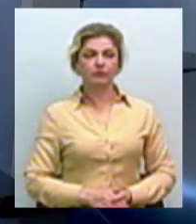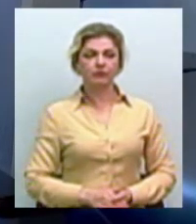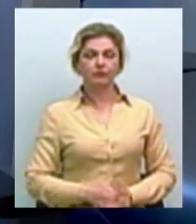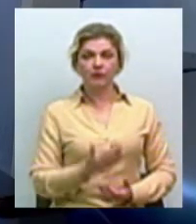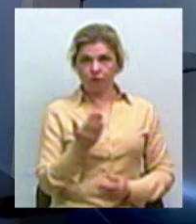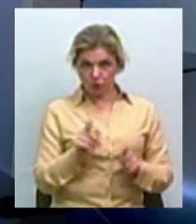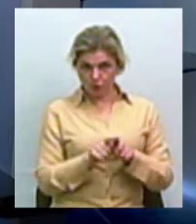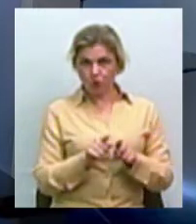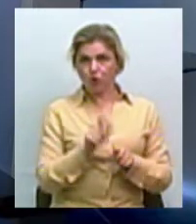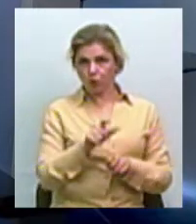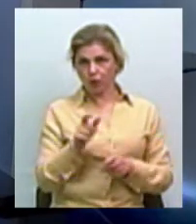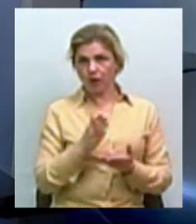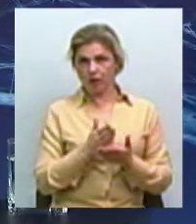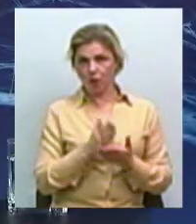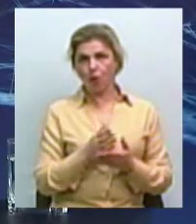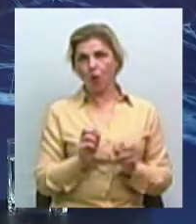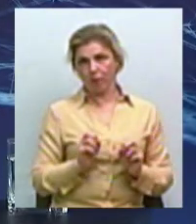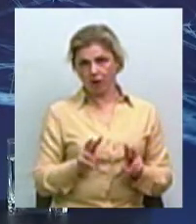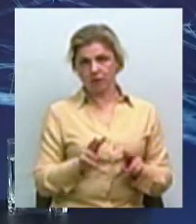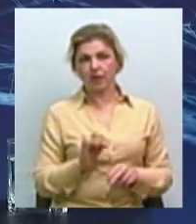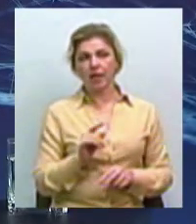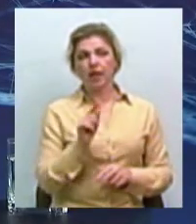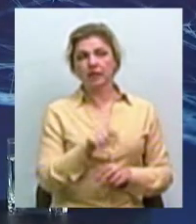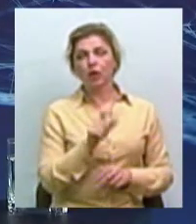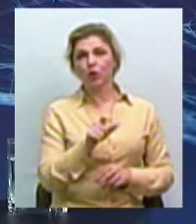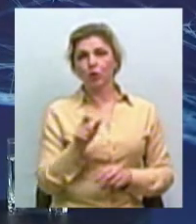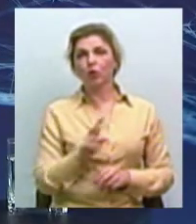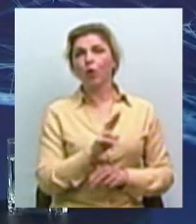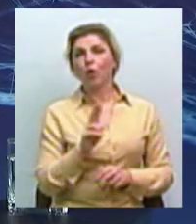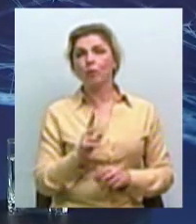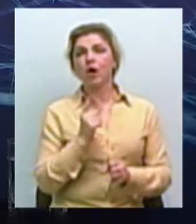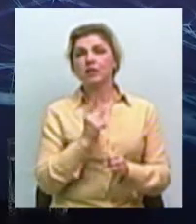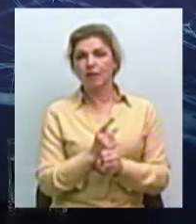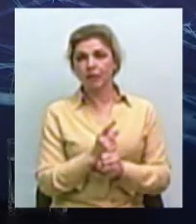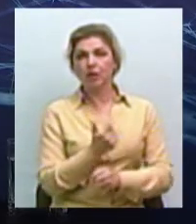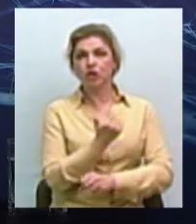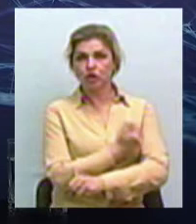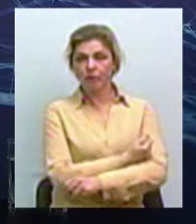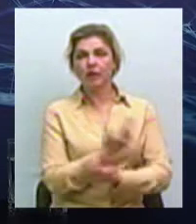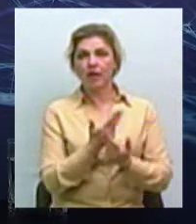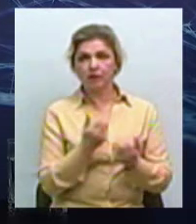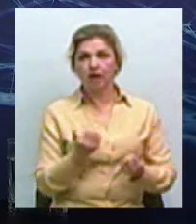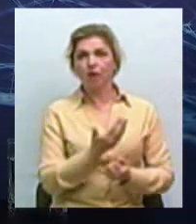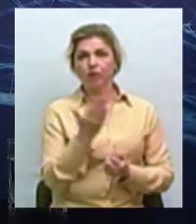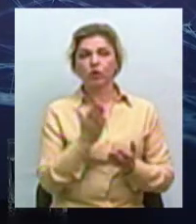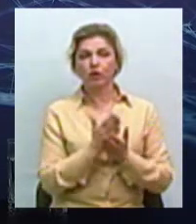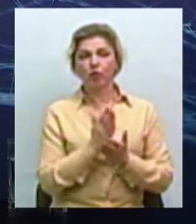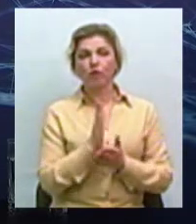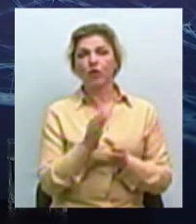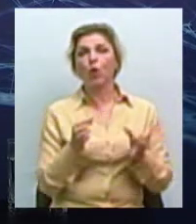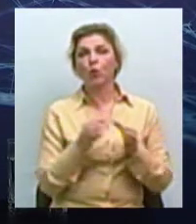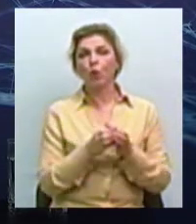знаходяться у небезпеці? Ті люди, яким робити щеплення не можна, так, вони знаходяться в групі